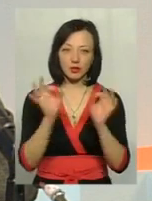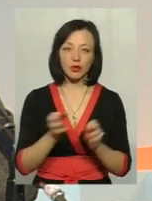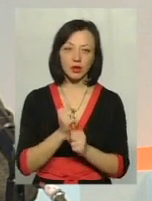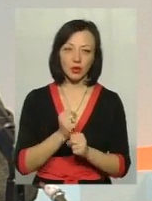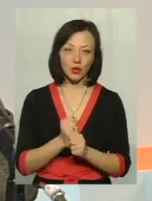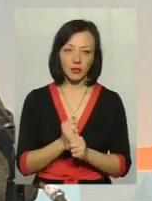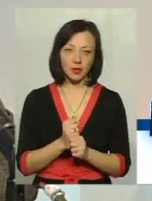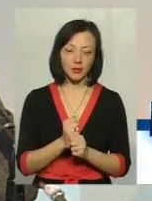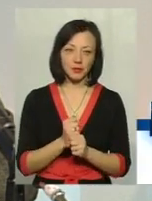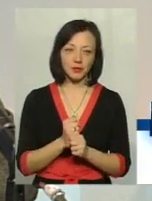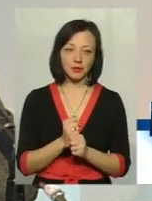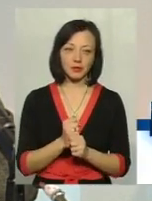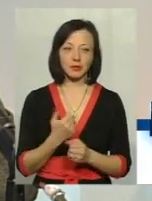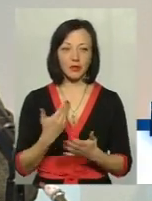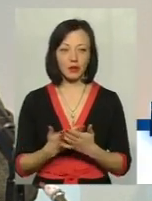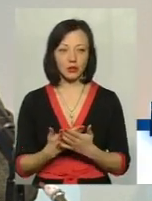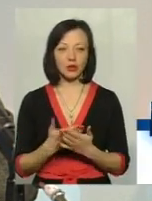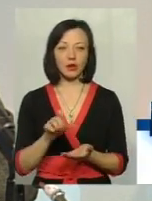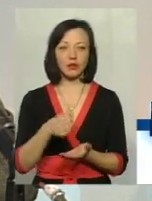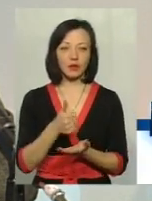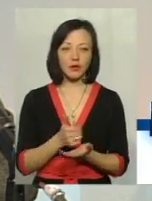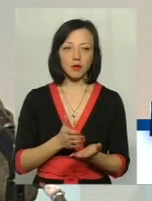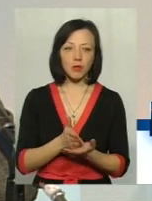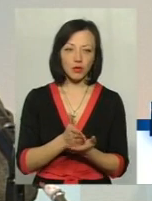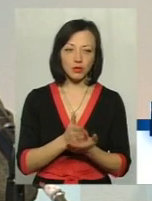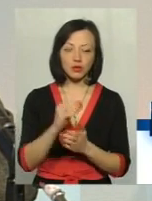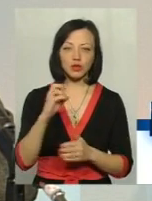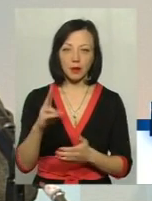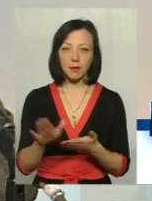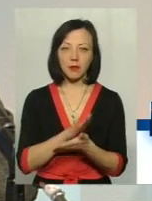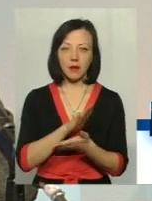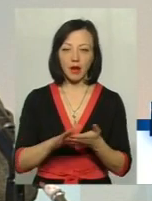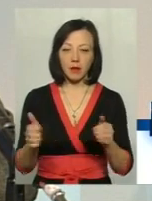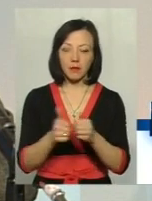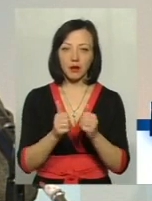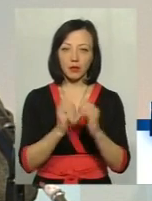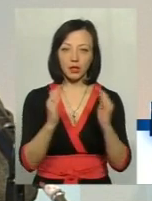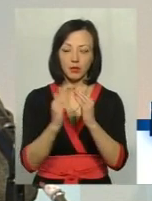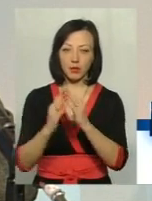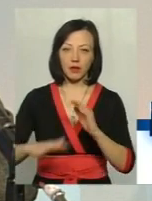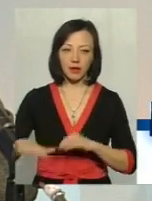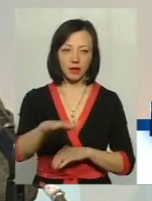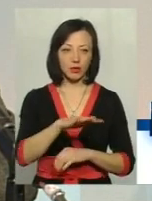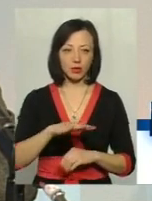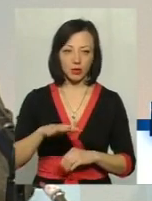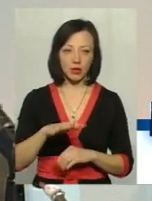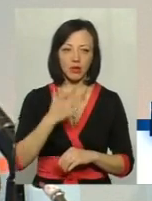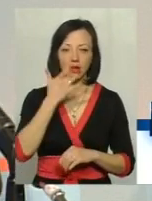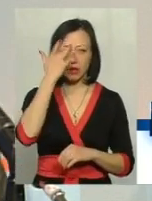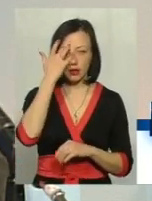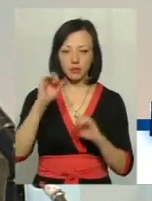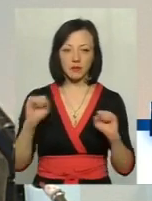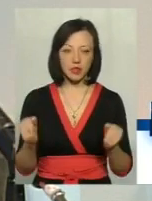робите. Отже, основні послуги, які надає ЖЕК. Прибирання прибудинкової території літом і